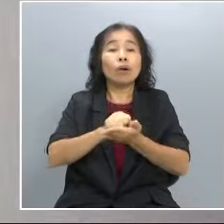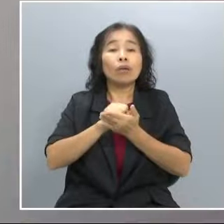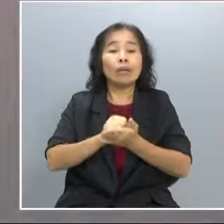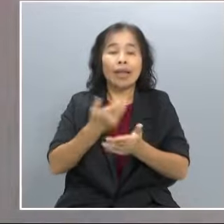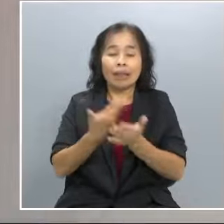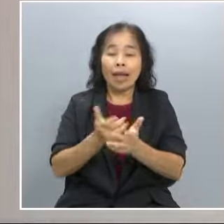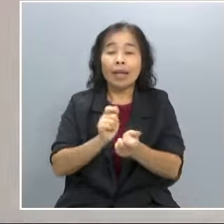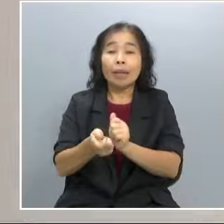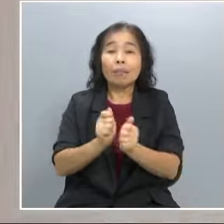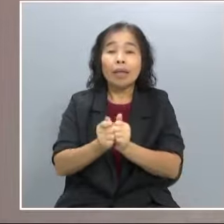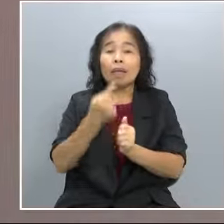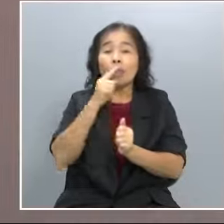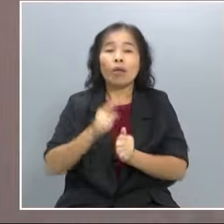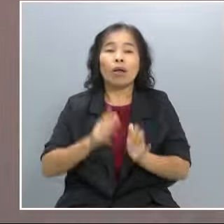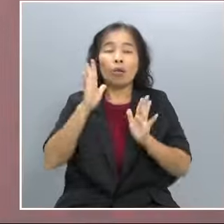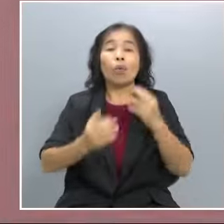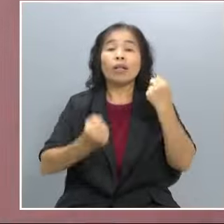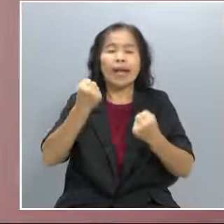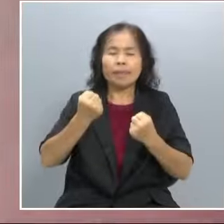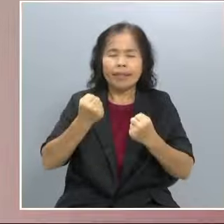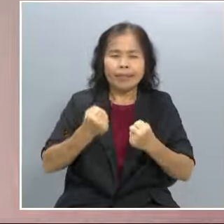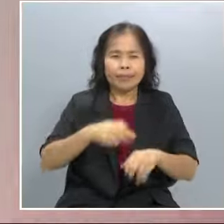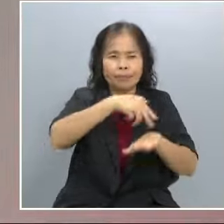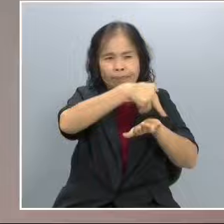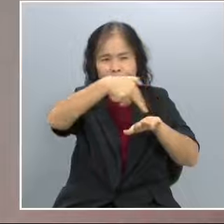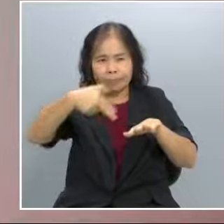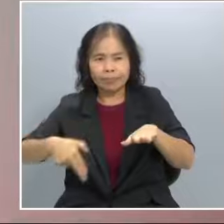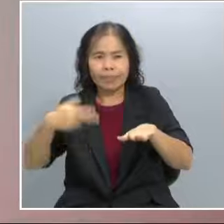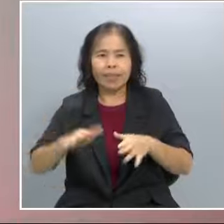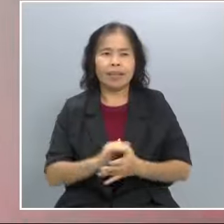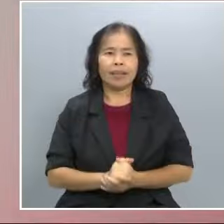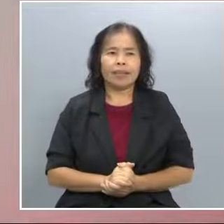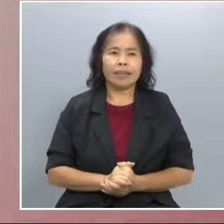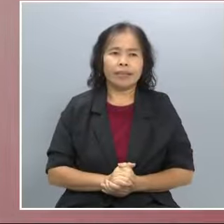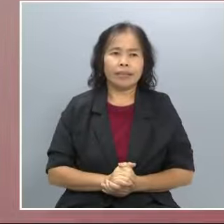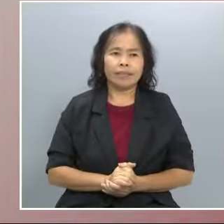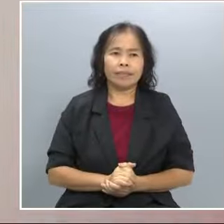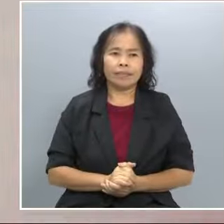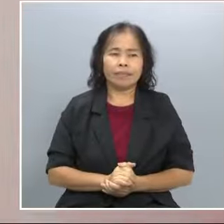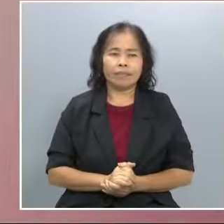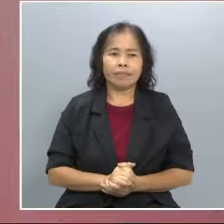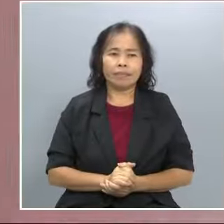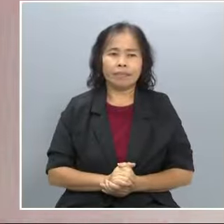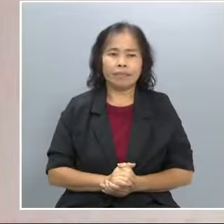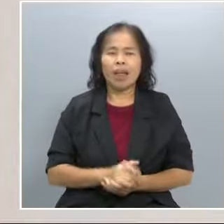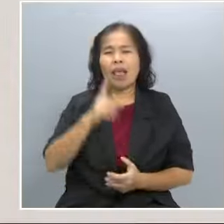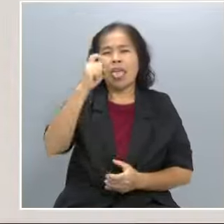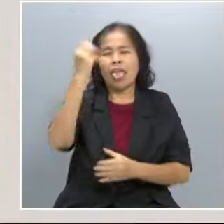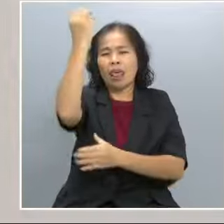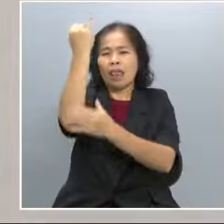ขับคนขับเนี่ยลงมาเลย เสาเสาติดเสาค่ะ